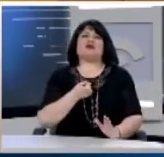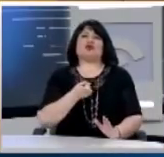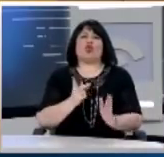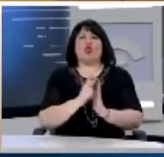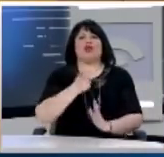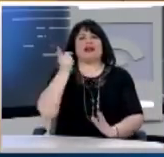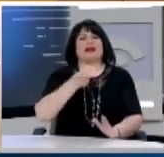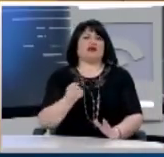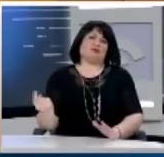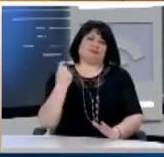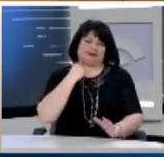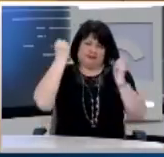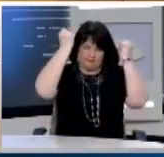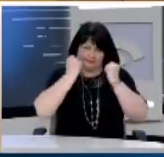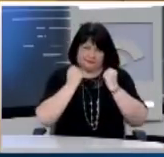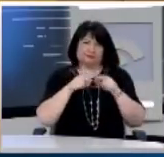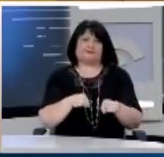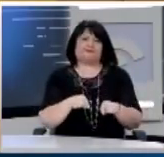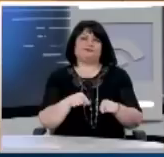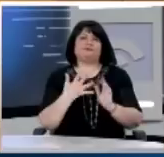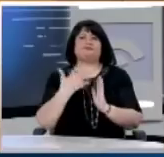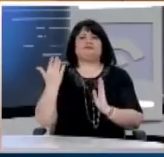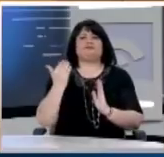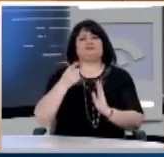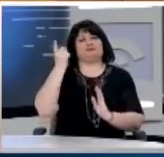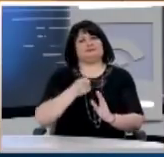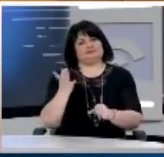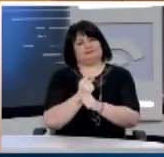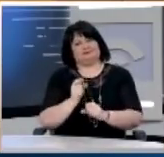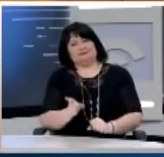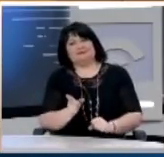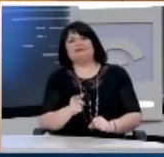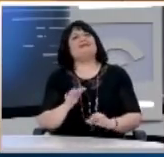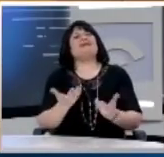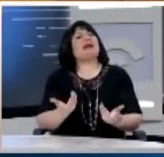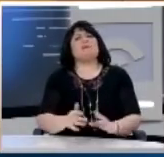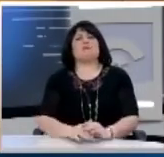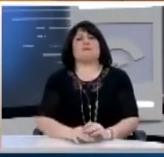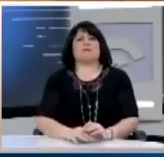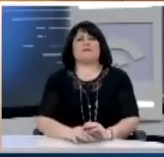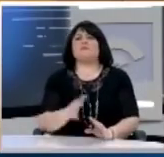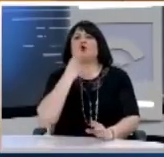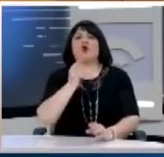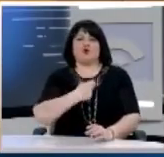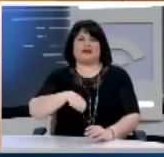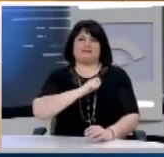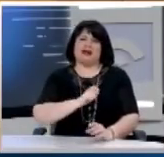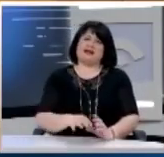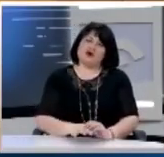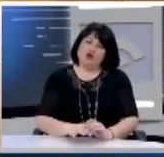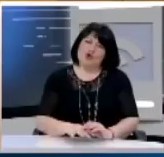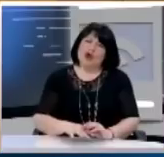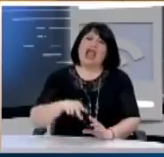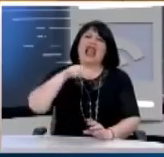χάσανε 12% και φτάσανε στο 15%. Γιατί νομίζετε ότι το Ισπανικό